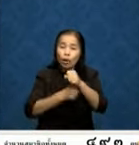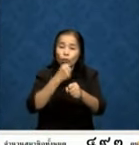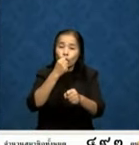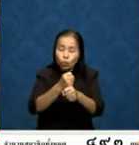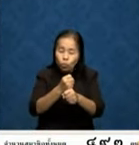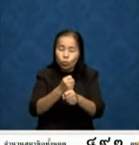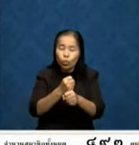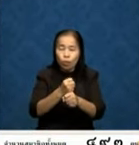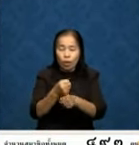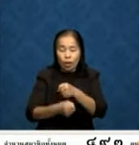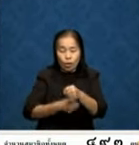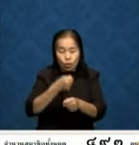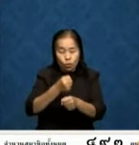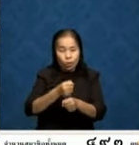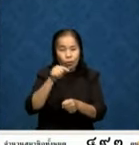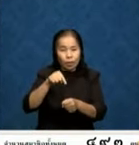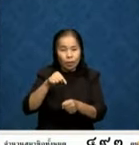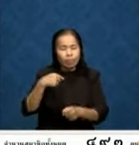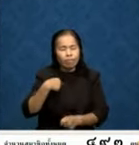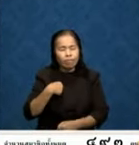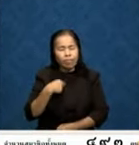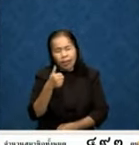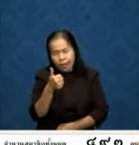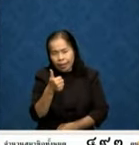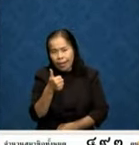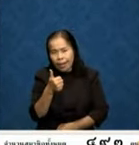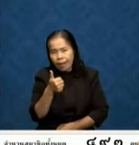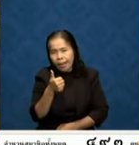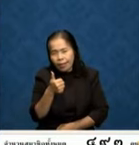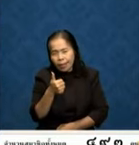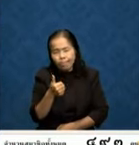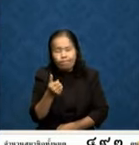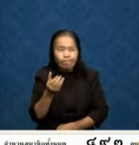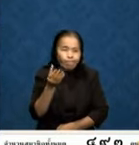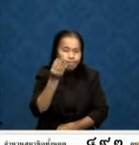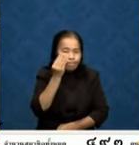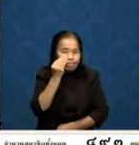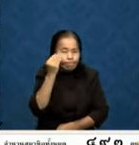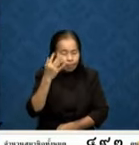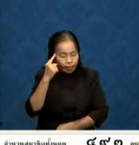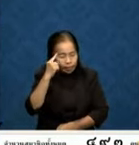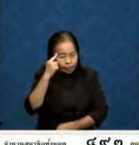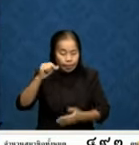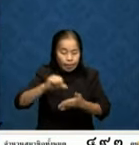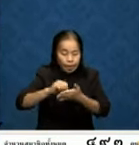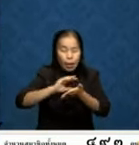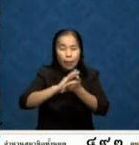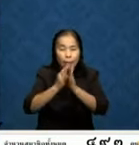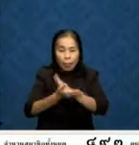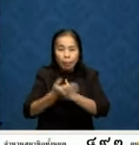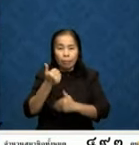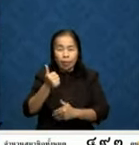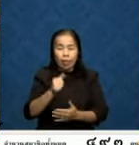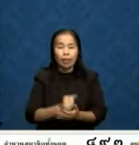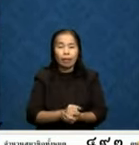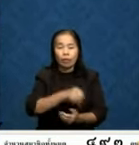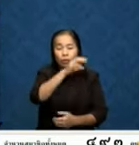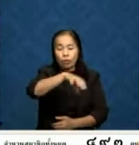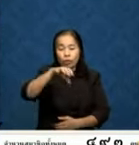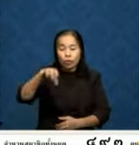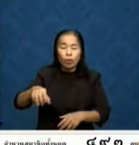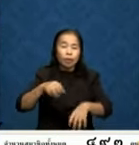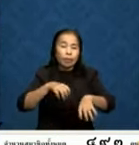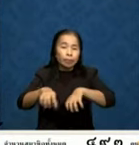งที่เรารับฟังนะครับแล้วเดี๋ยวเราคงปรับปรุงให้เหมาะสมกับพื้นที่อีกส่วนหนึ่งเป็นเรื่องของหน่วยดำเนินการนะ